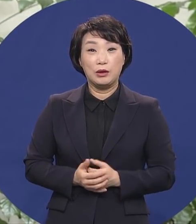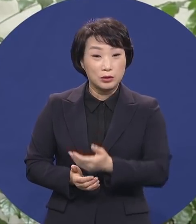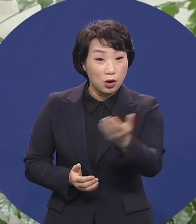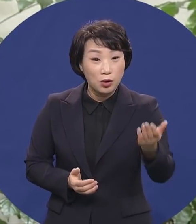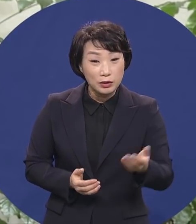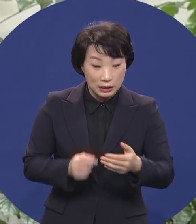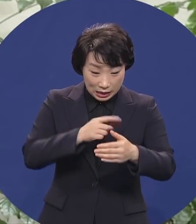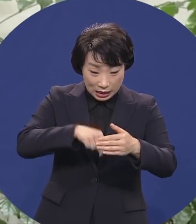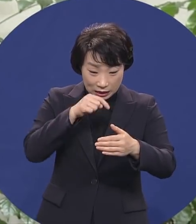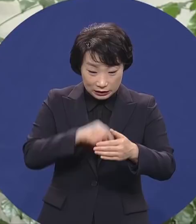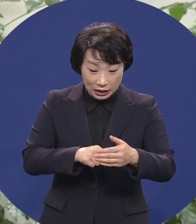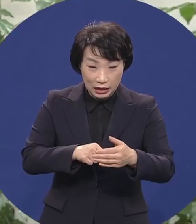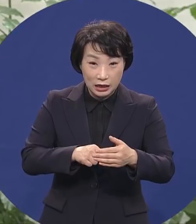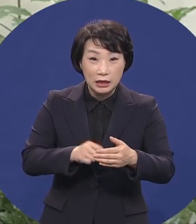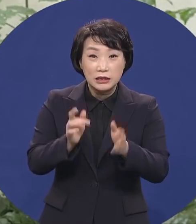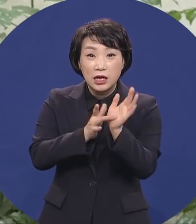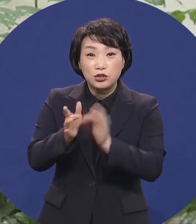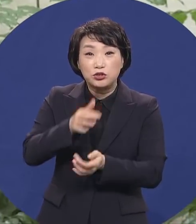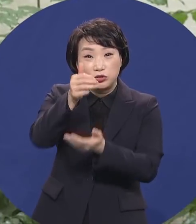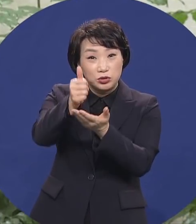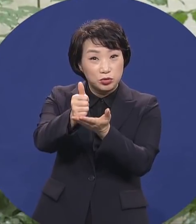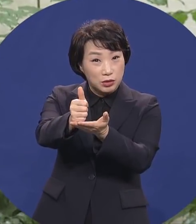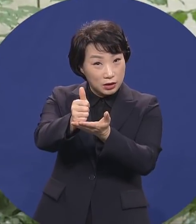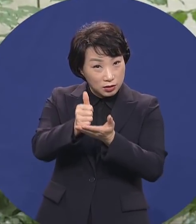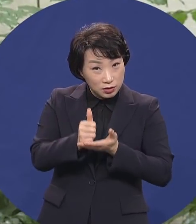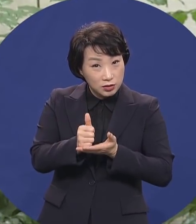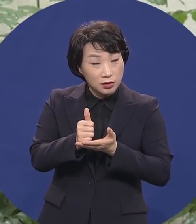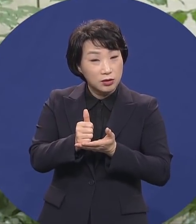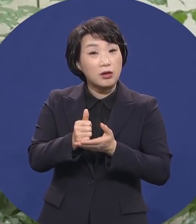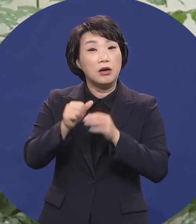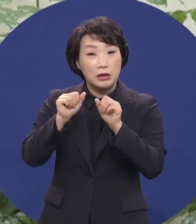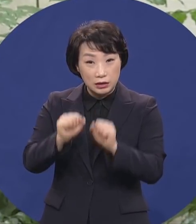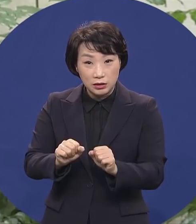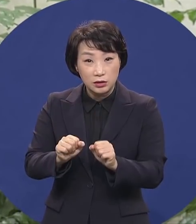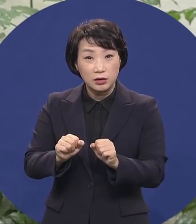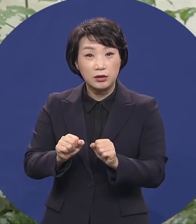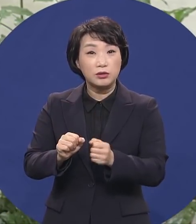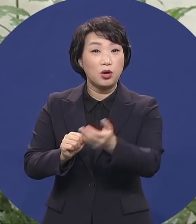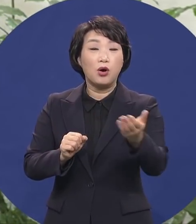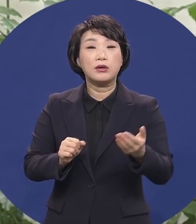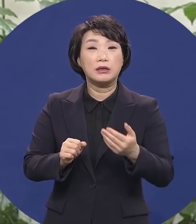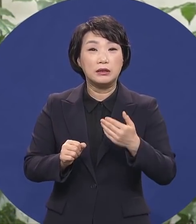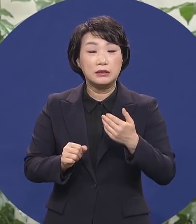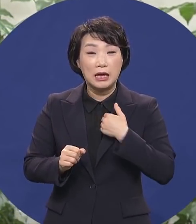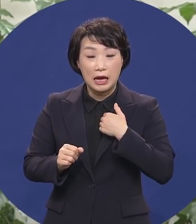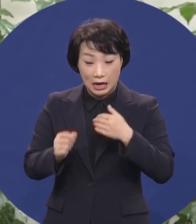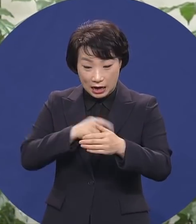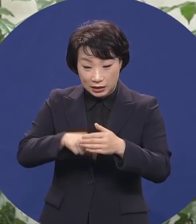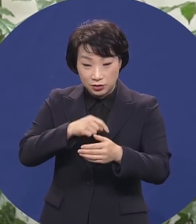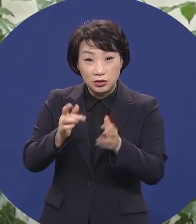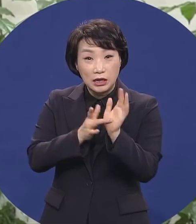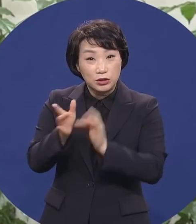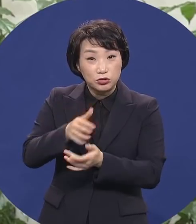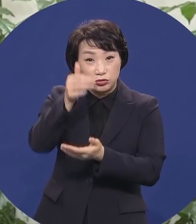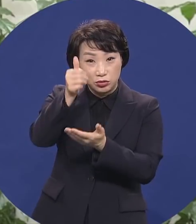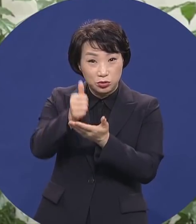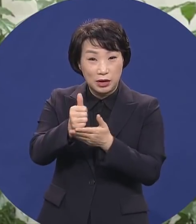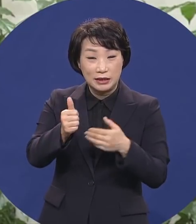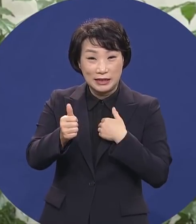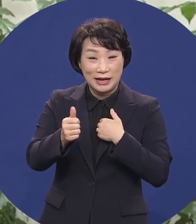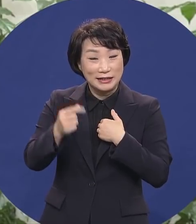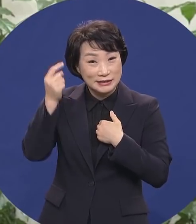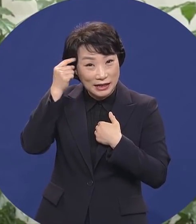너희 안에 예수 그리스도가 계시다는 사실, 내 안에서 예수 그리스도가